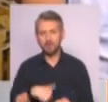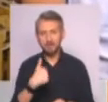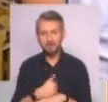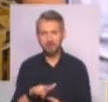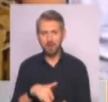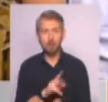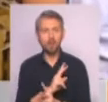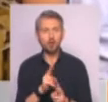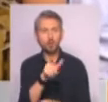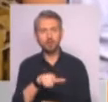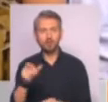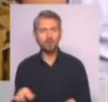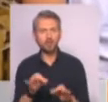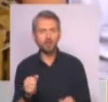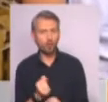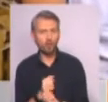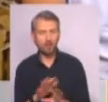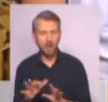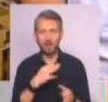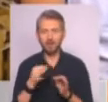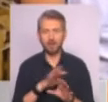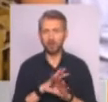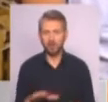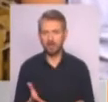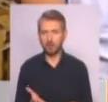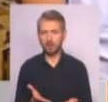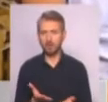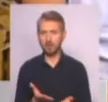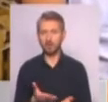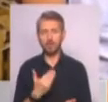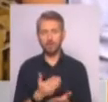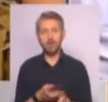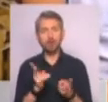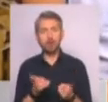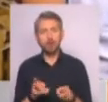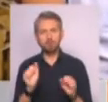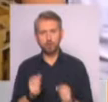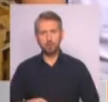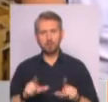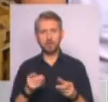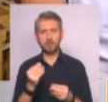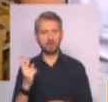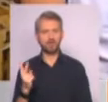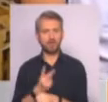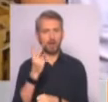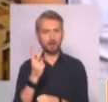мешканцами ничего не делал и не консультировался. Вот так можно поднять цены в два